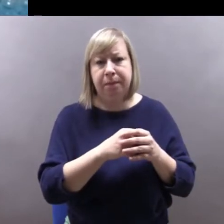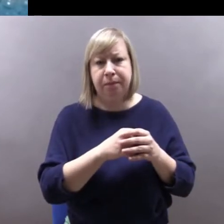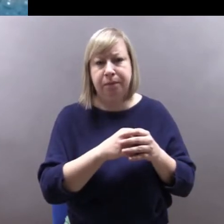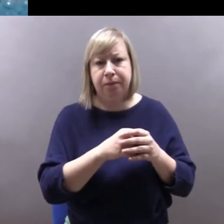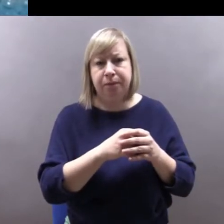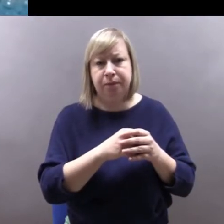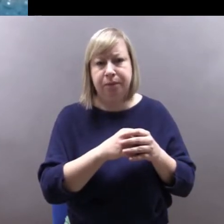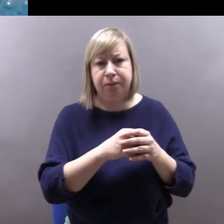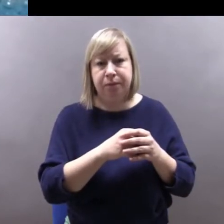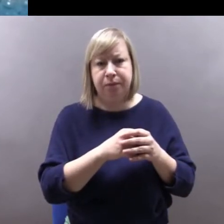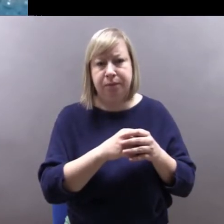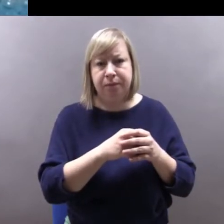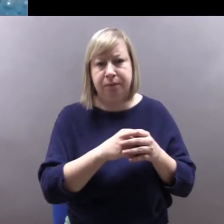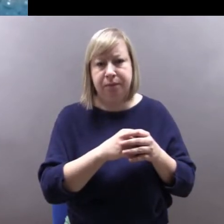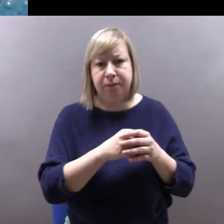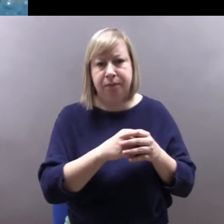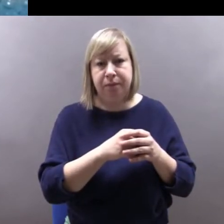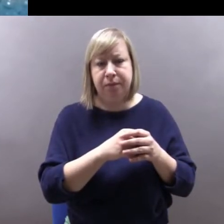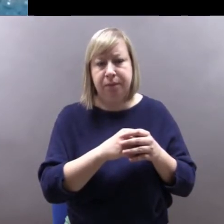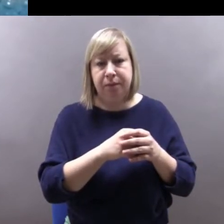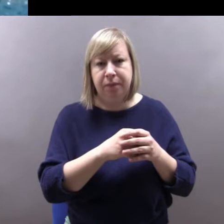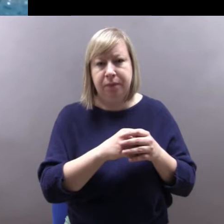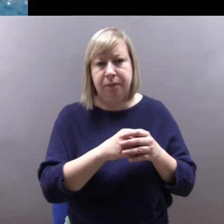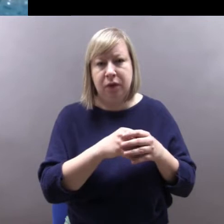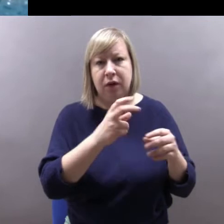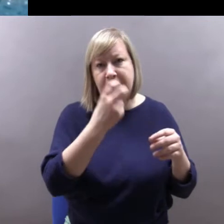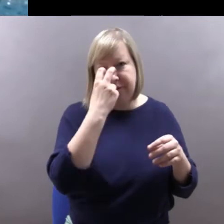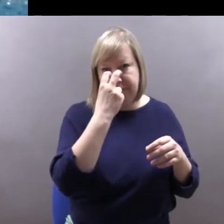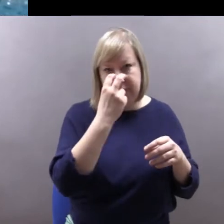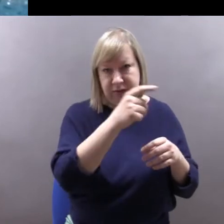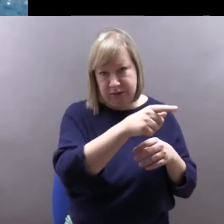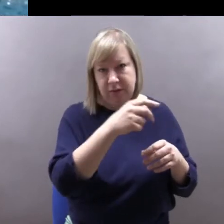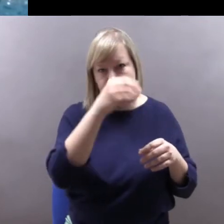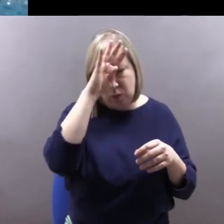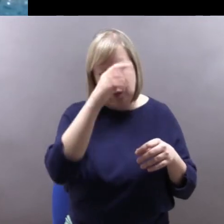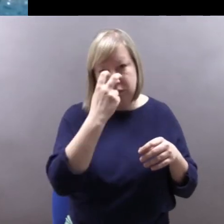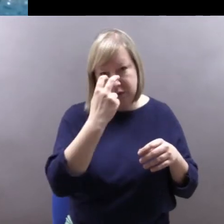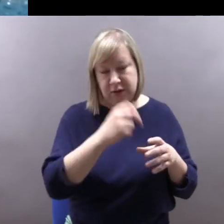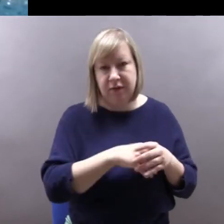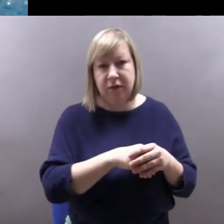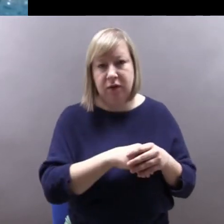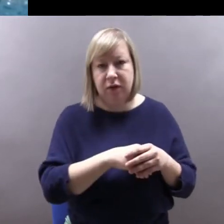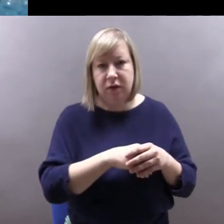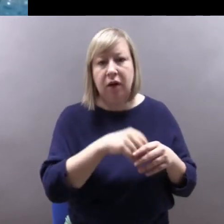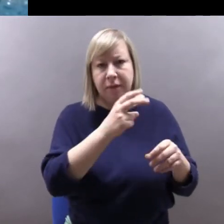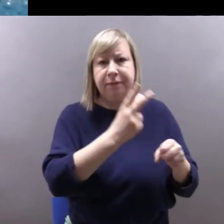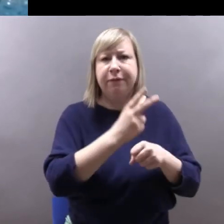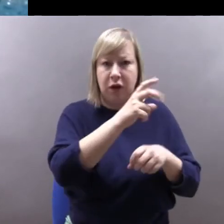złożyć meldunek, bo się przeprowadzała i tak dalej. Zresztą do urzędu w Łodzi na Widzewie.